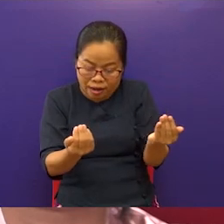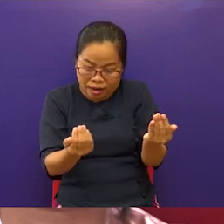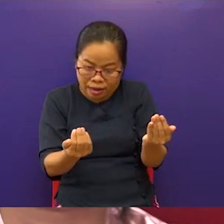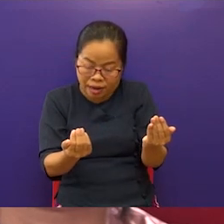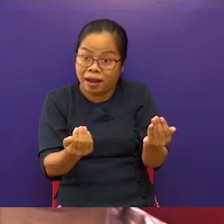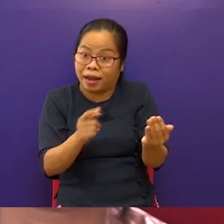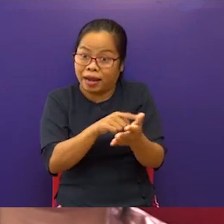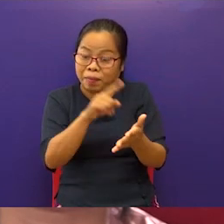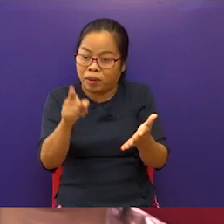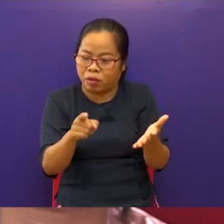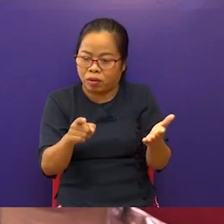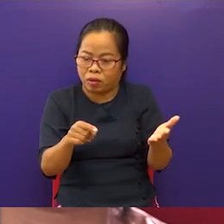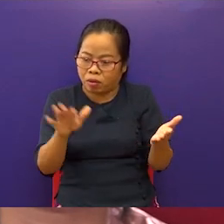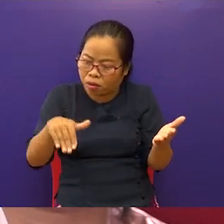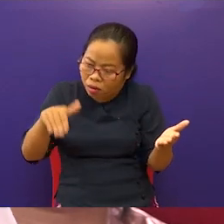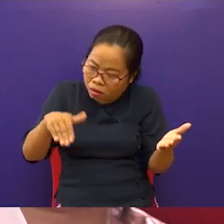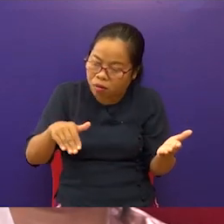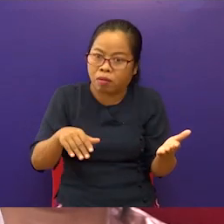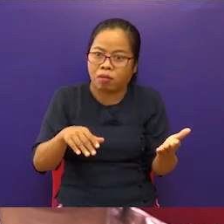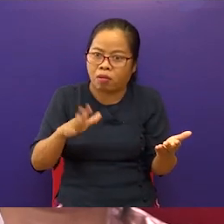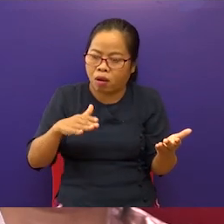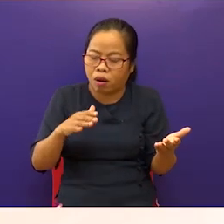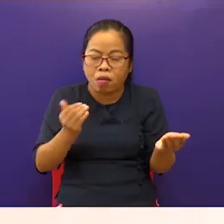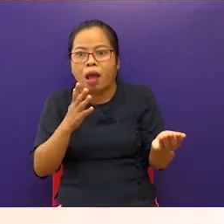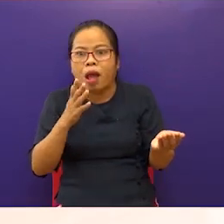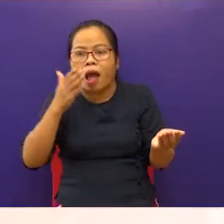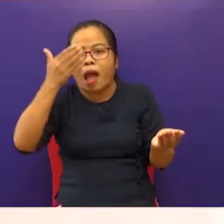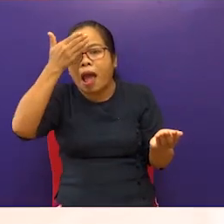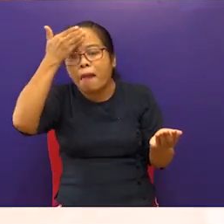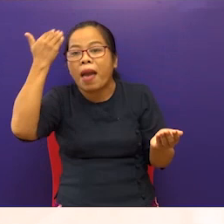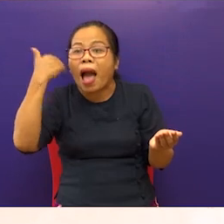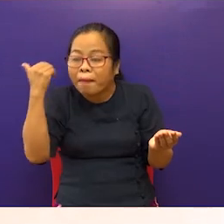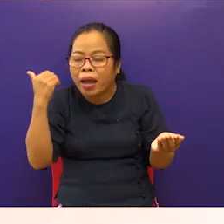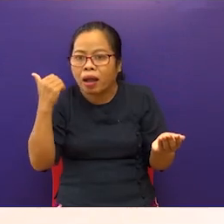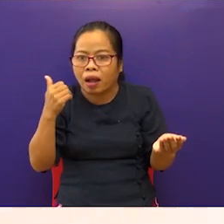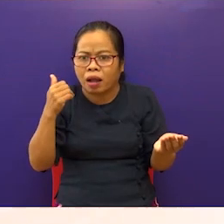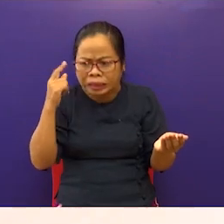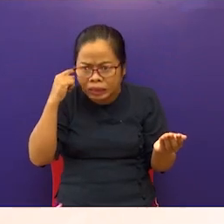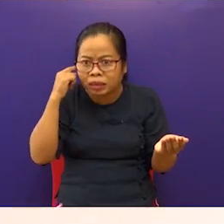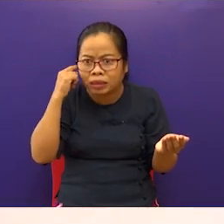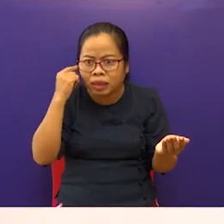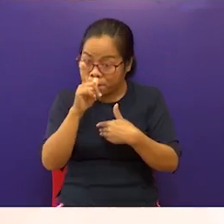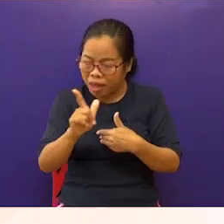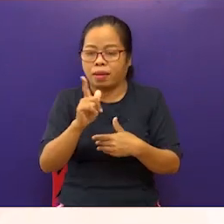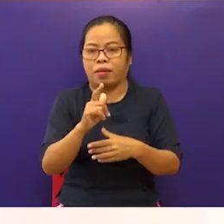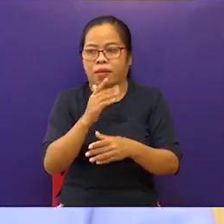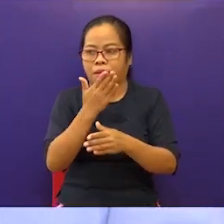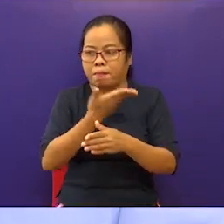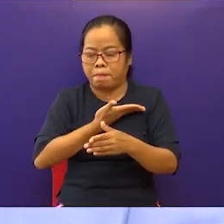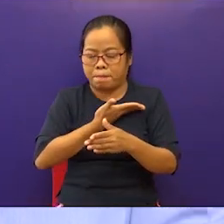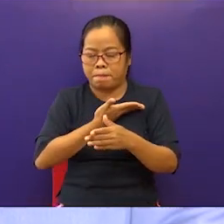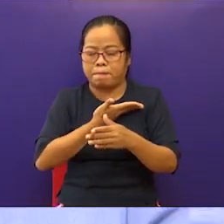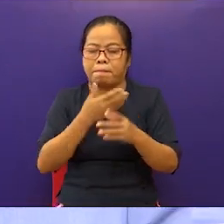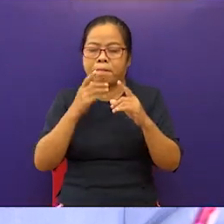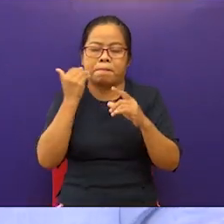ရင်အဲ့ဒီဖွဲ့ထားတဲ့အဖွဲ့အစည်းတွေကအစည်းအဝေးတွေပုံမှန်လုပ်ပင်မဲ့တကယ်အကောင့်တွေပုံမှုဘိုင်းမှာအားနည်းနေတယ်။ဟုတ်ကဲ့။ ဟိုလေးစစော